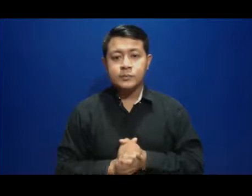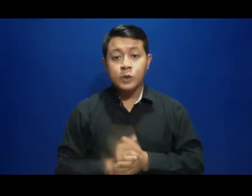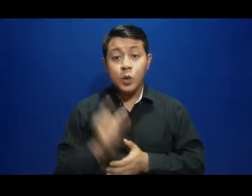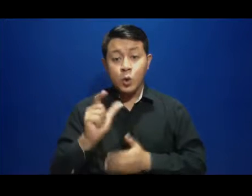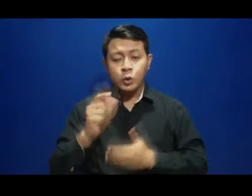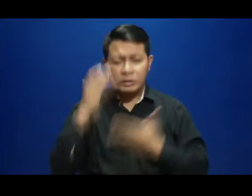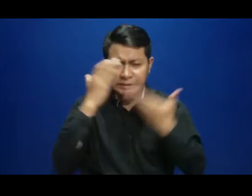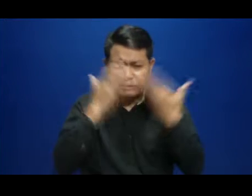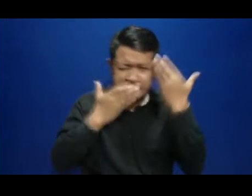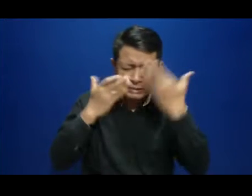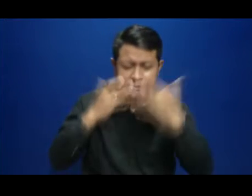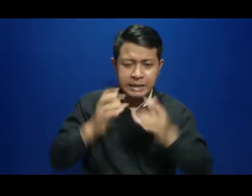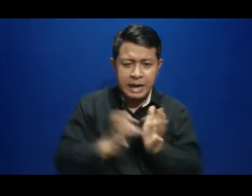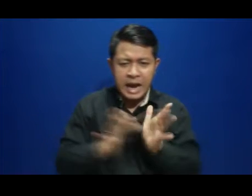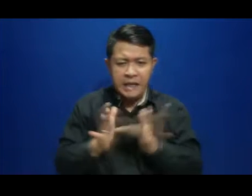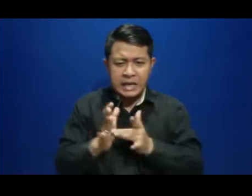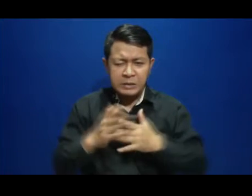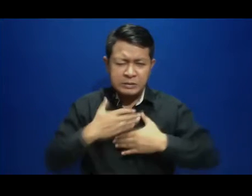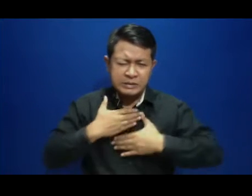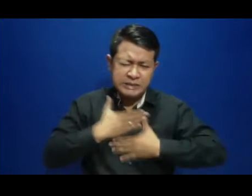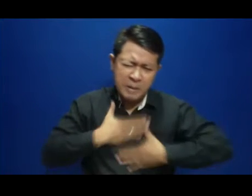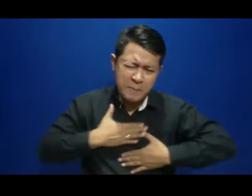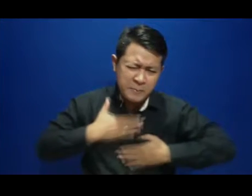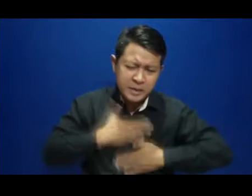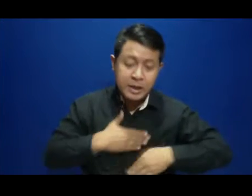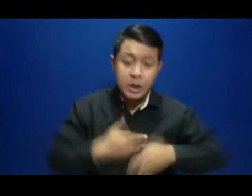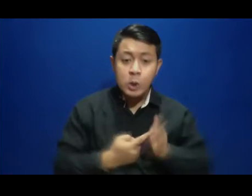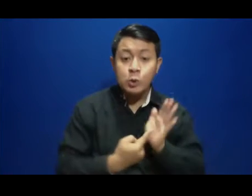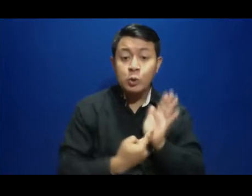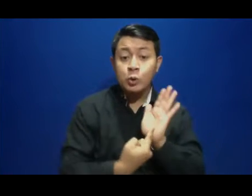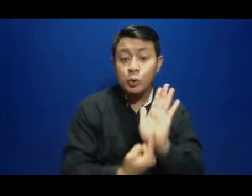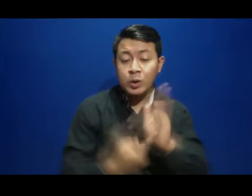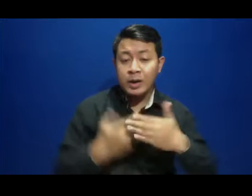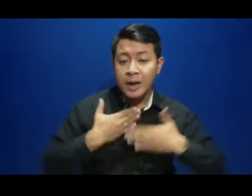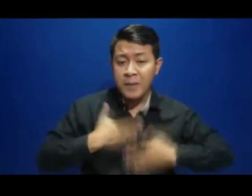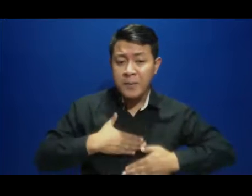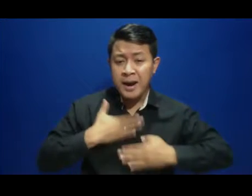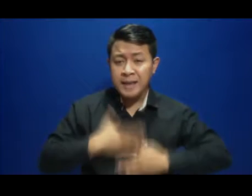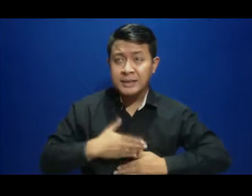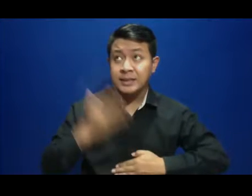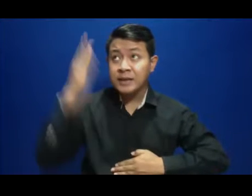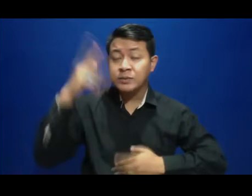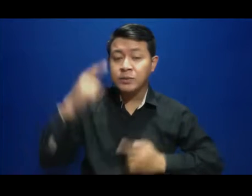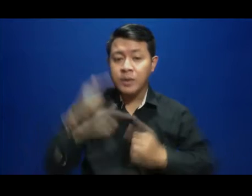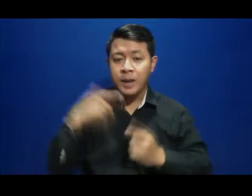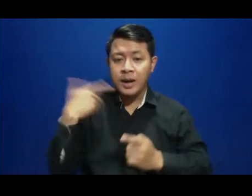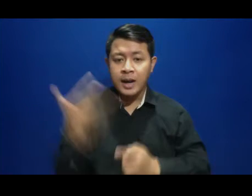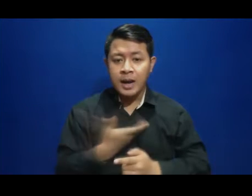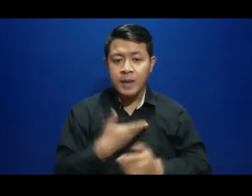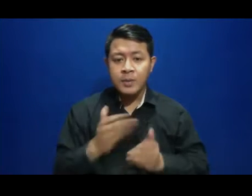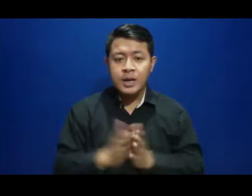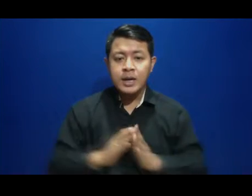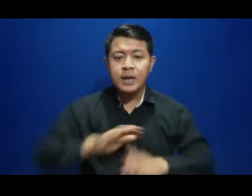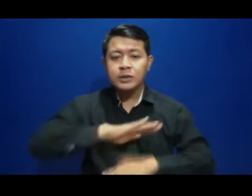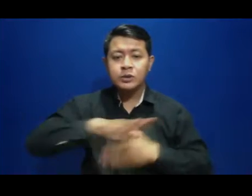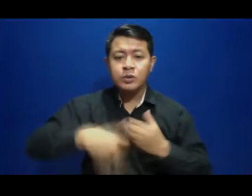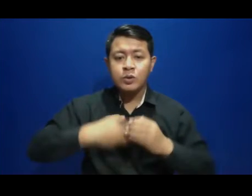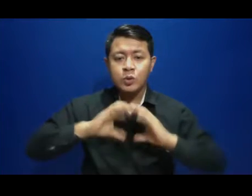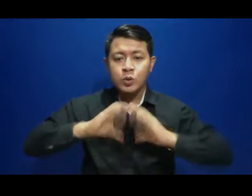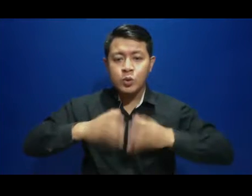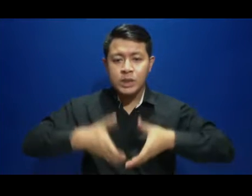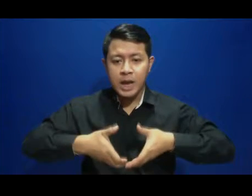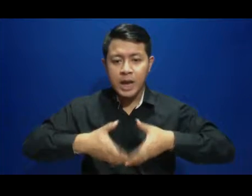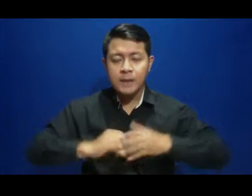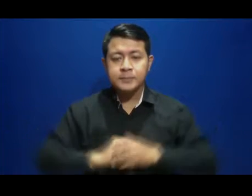Demi sengsara Yesus yang pedih, tunjukkanlah belas kasih-Mu kepada kami dan seluruh dunia.